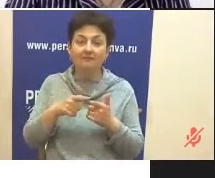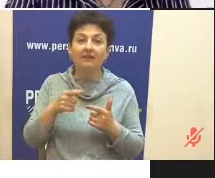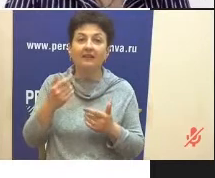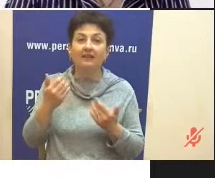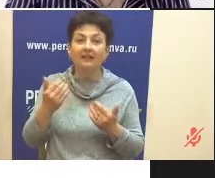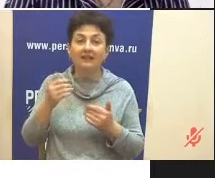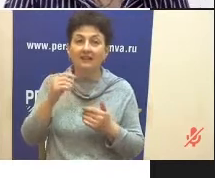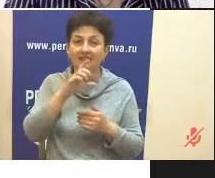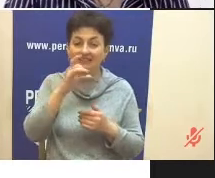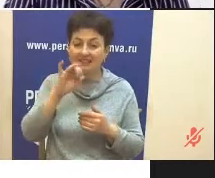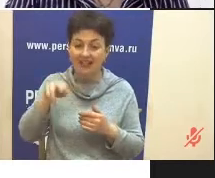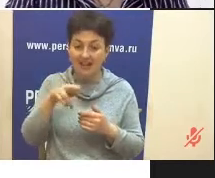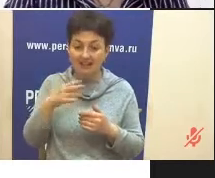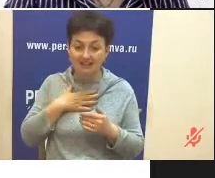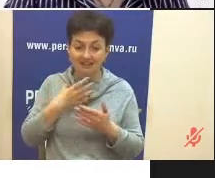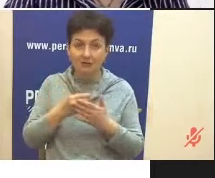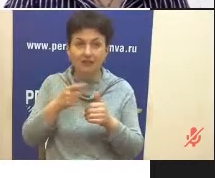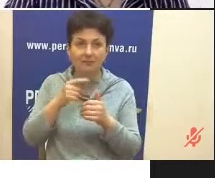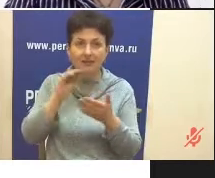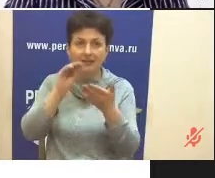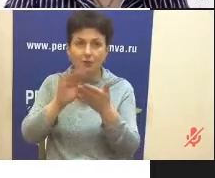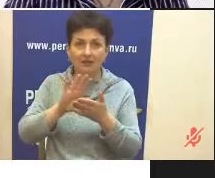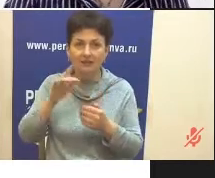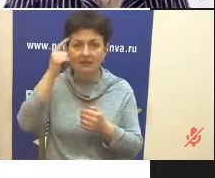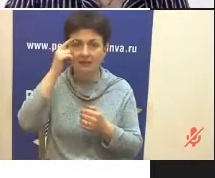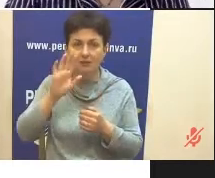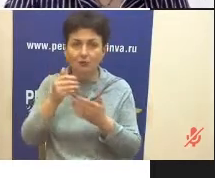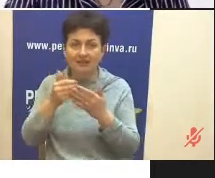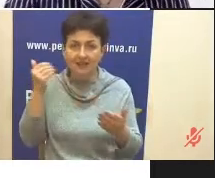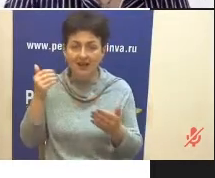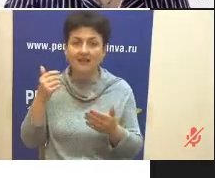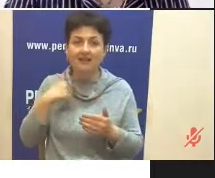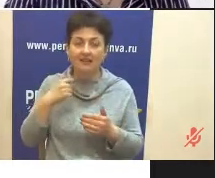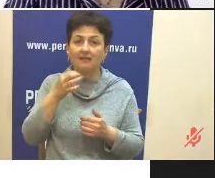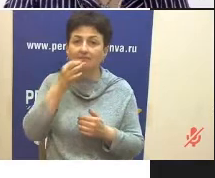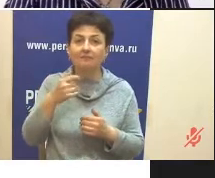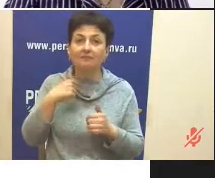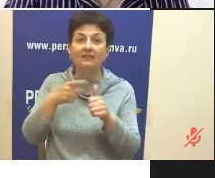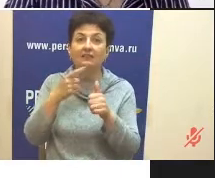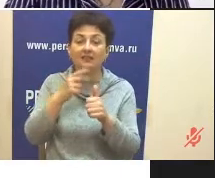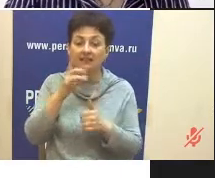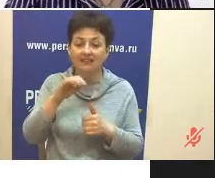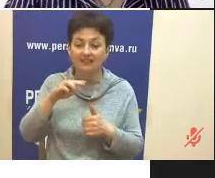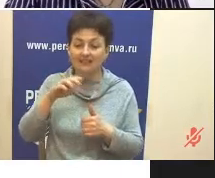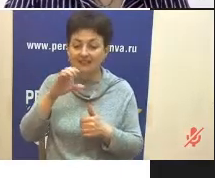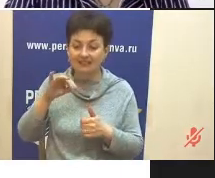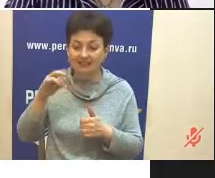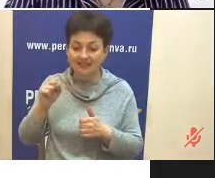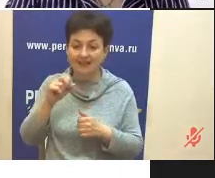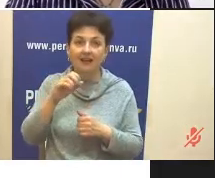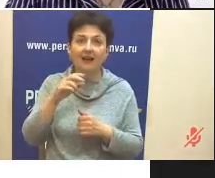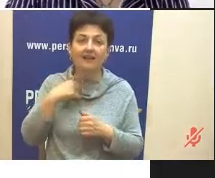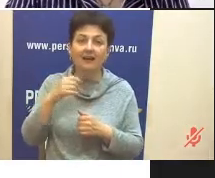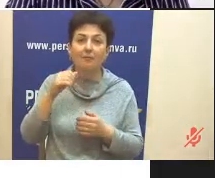не указала, видимо, не подумала об этом заранее, но представлюсь. Меня зовут Кристина Покрытан, я пиар-директор